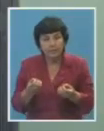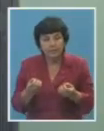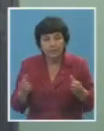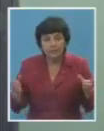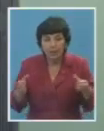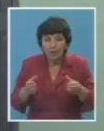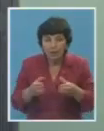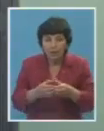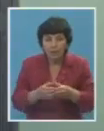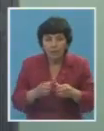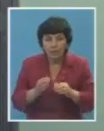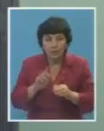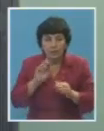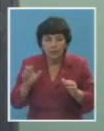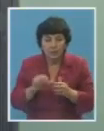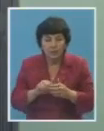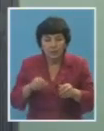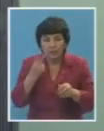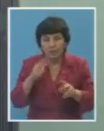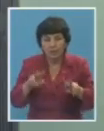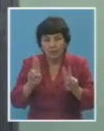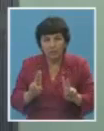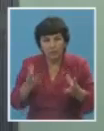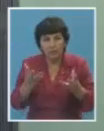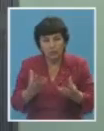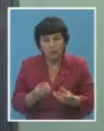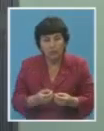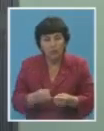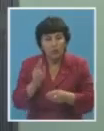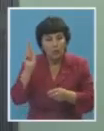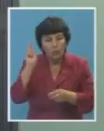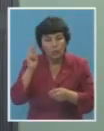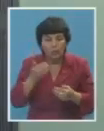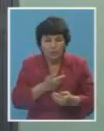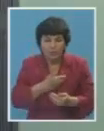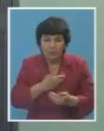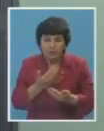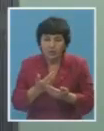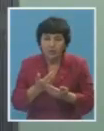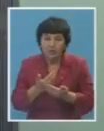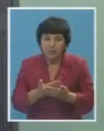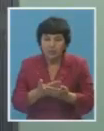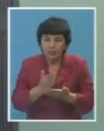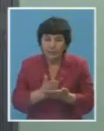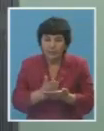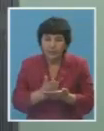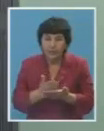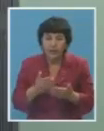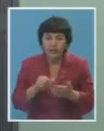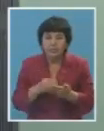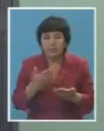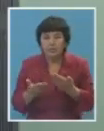набор болады, яғни жаңағы сол екі мамандық бойынша қазіргі таңда оқуға ниет білдіріп жатқан сотталғандар, яғни бар, жаңағы